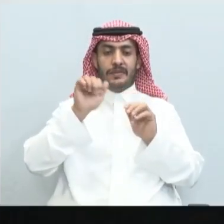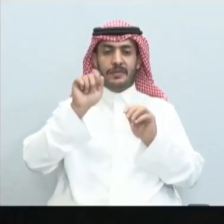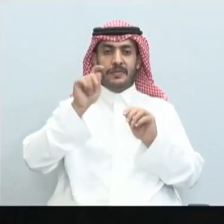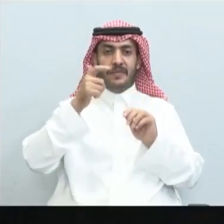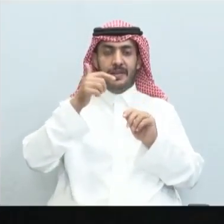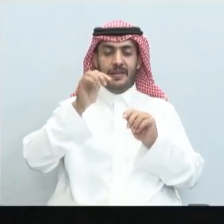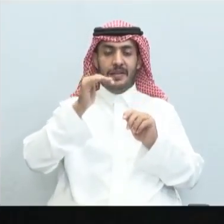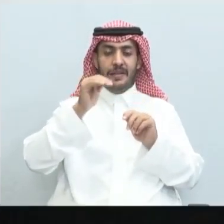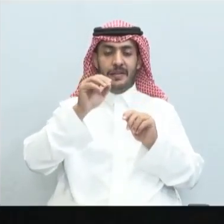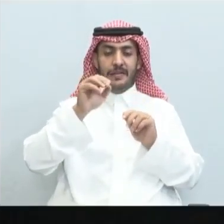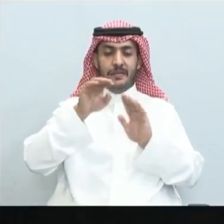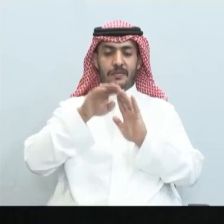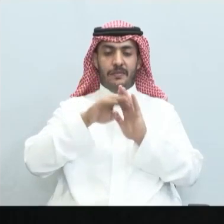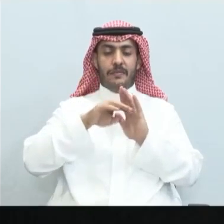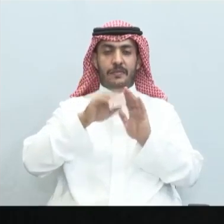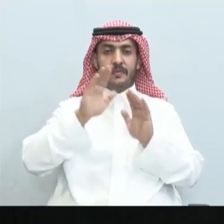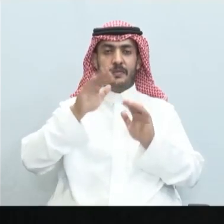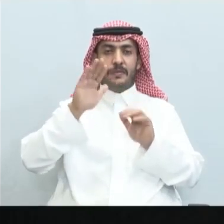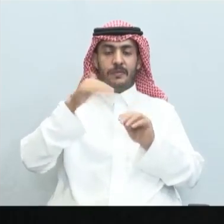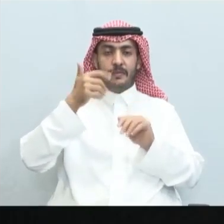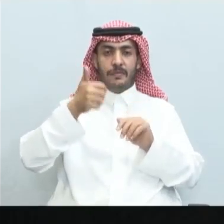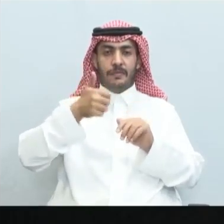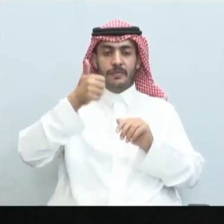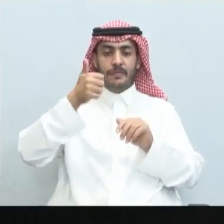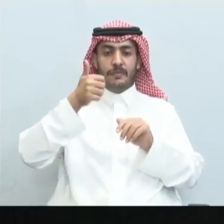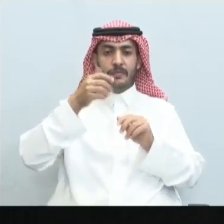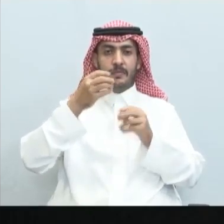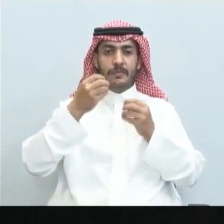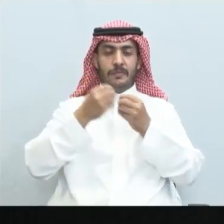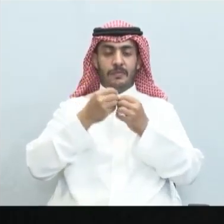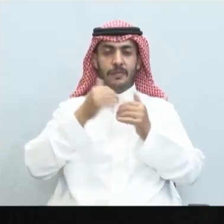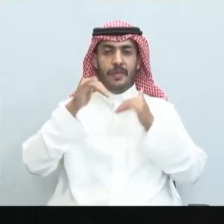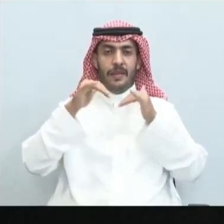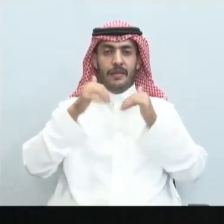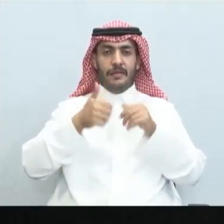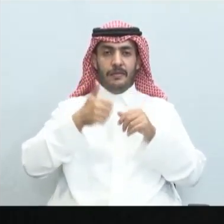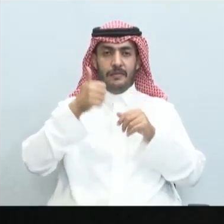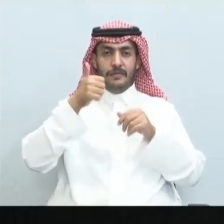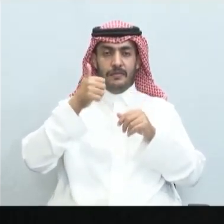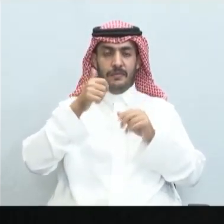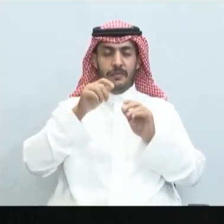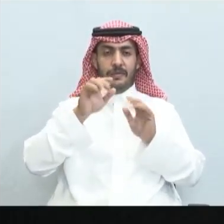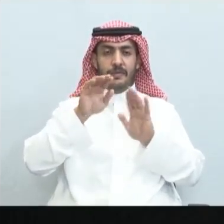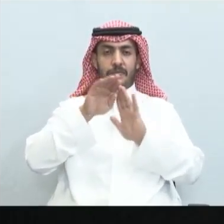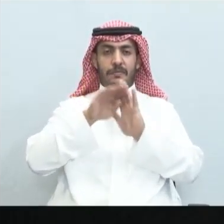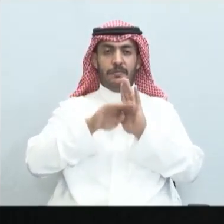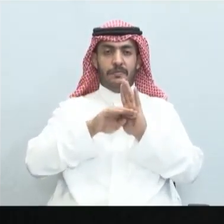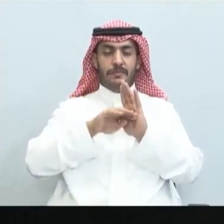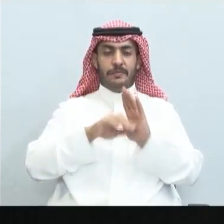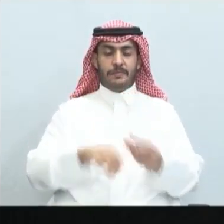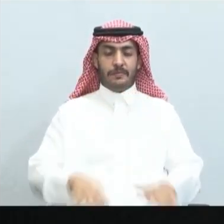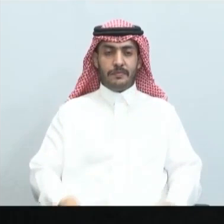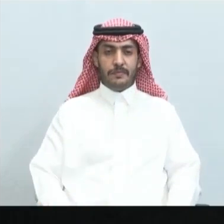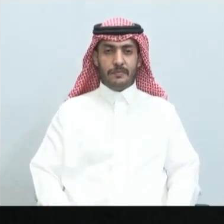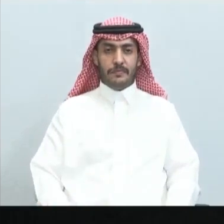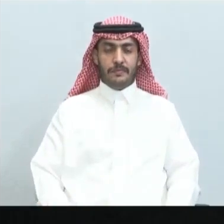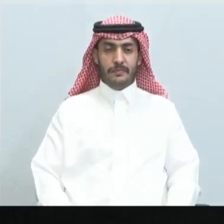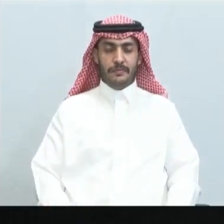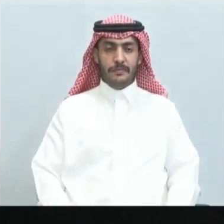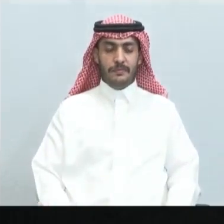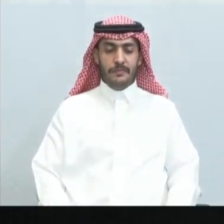الارضيه التي سببت تحرك القارات حتى تظهر لنا الارض